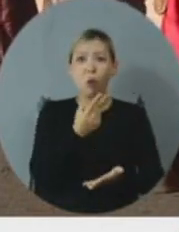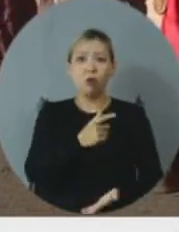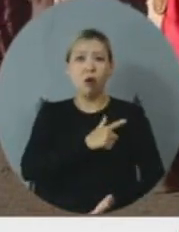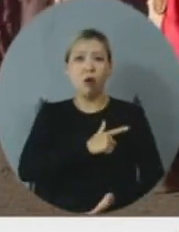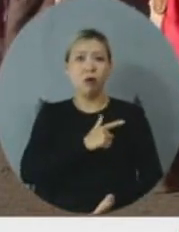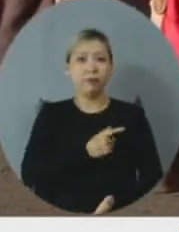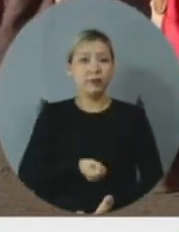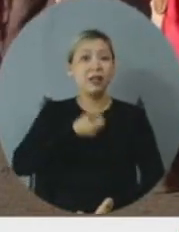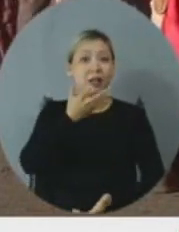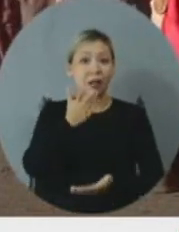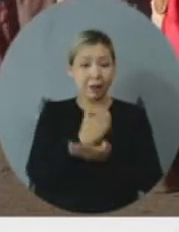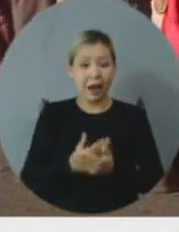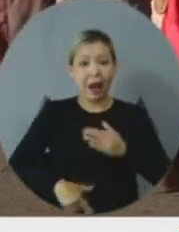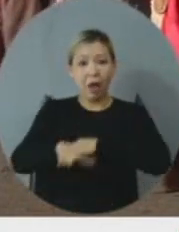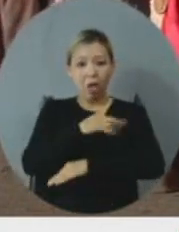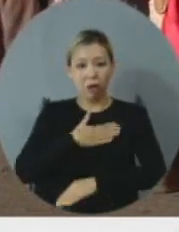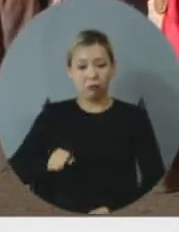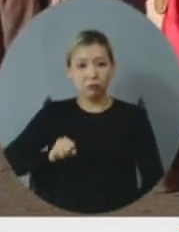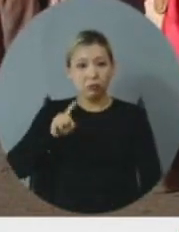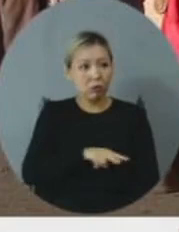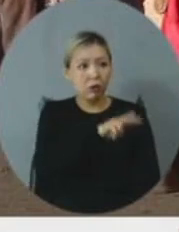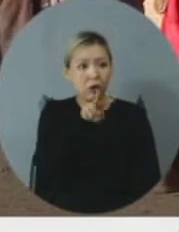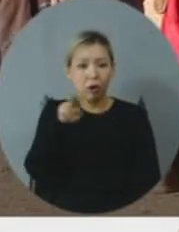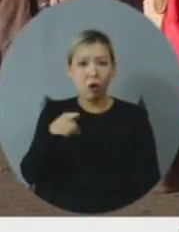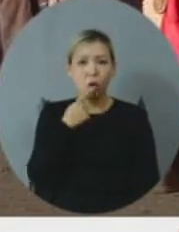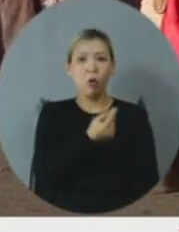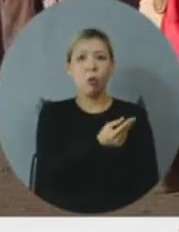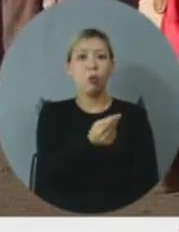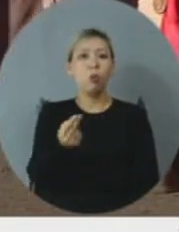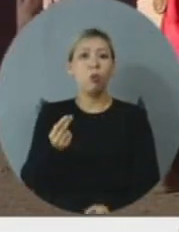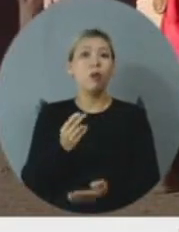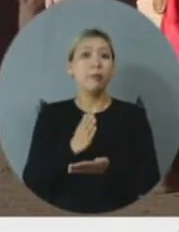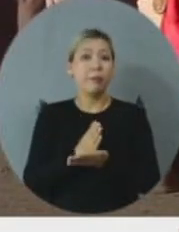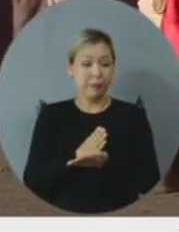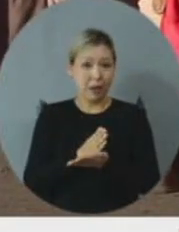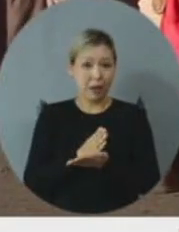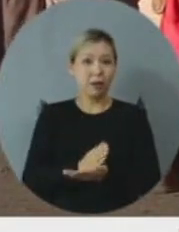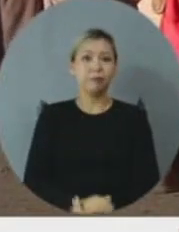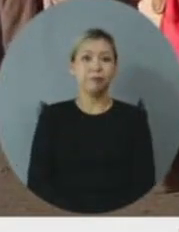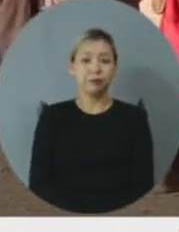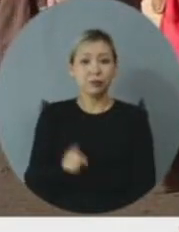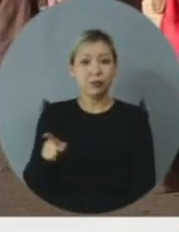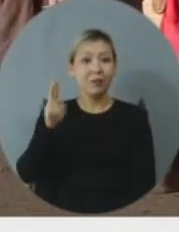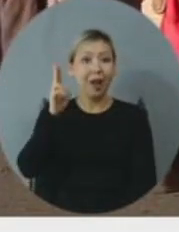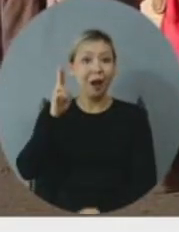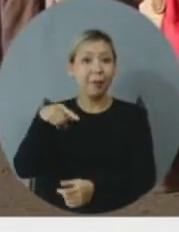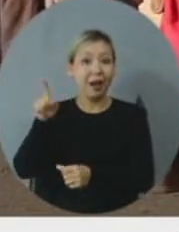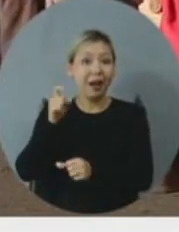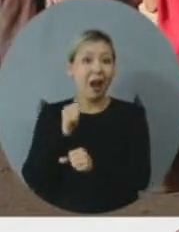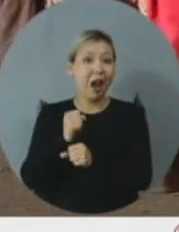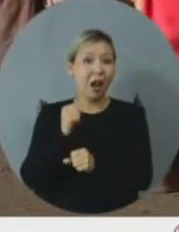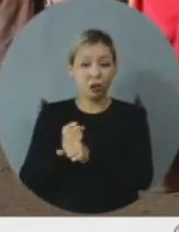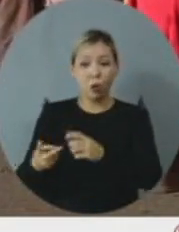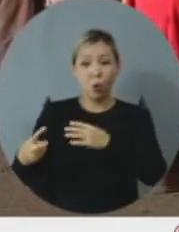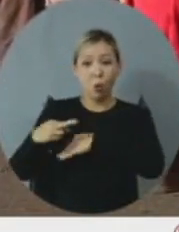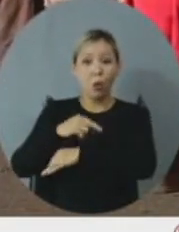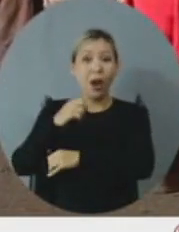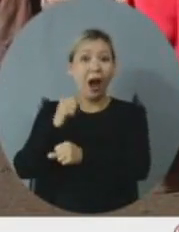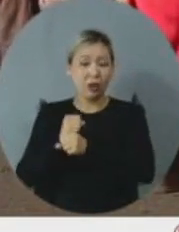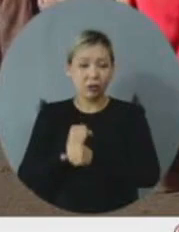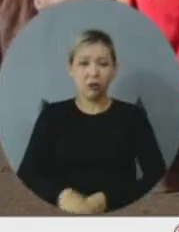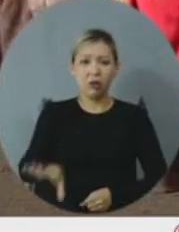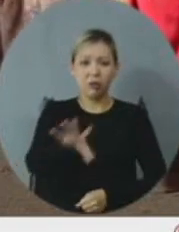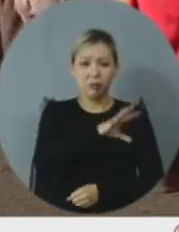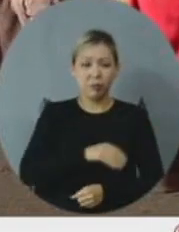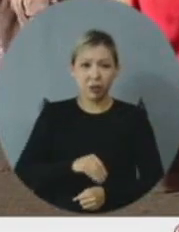хилжээ. Энэ одоо бас одоо газар дээр ирэхэд бас үнэхээр өмнөний хувьтай юм байгаа даа маа. Тийм учраас одоо энэ компани үйл ажиллагаанд ямар нэгэн